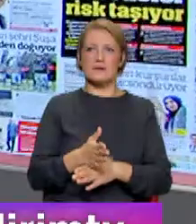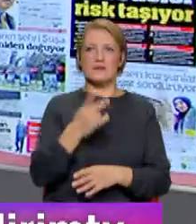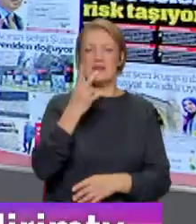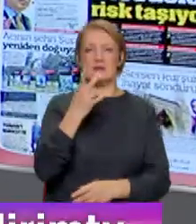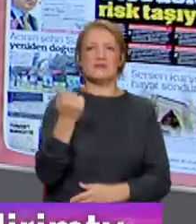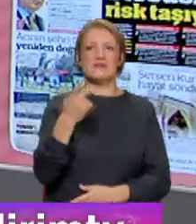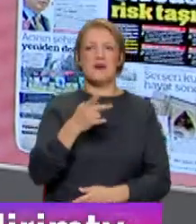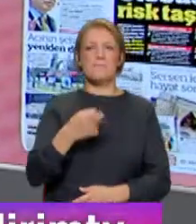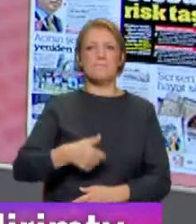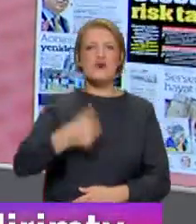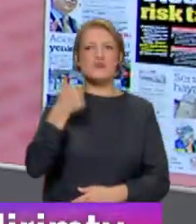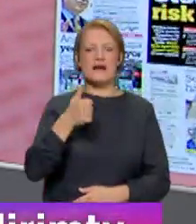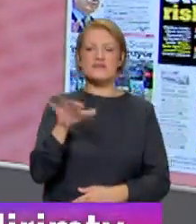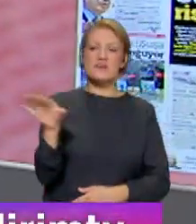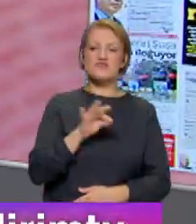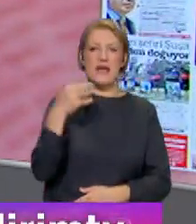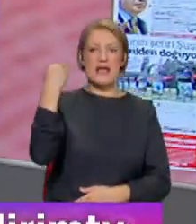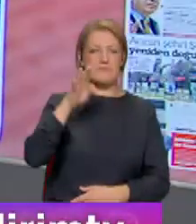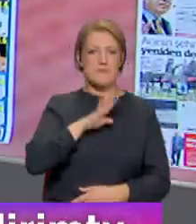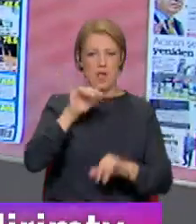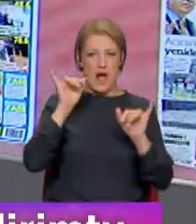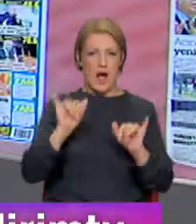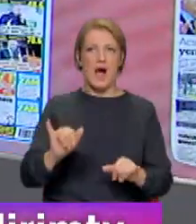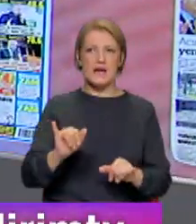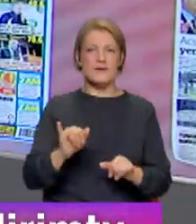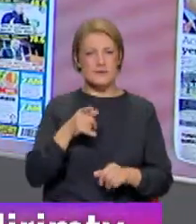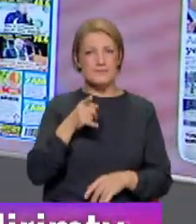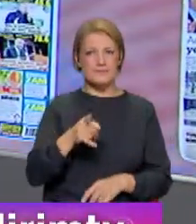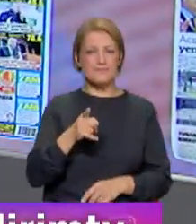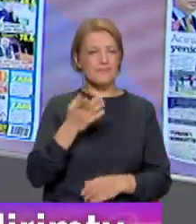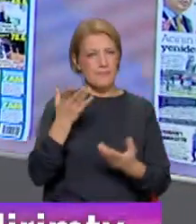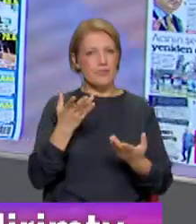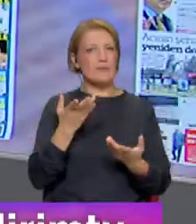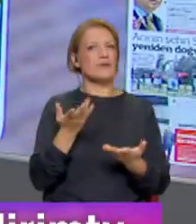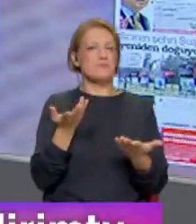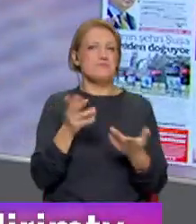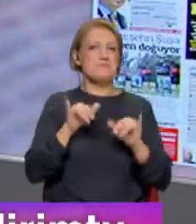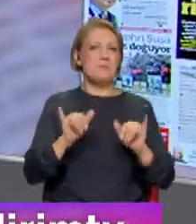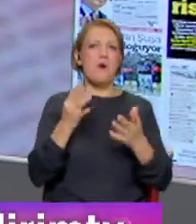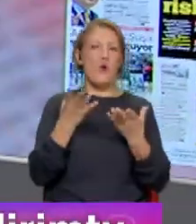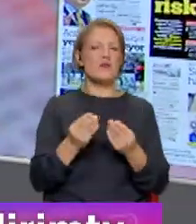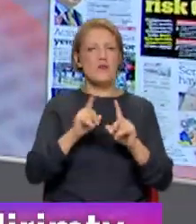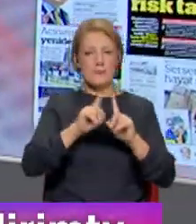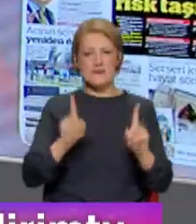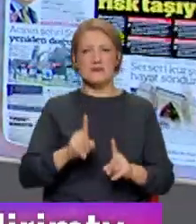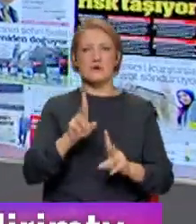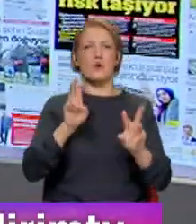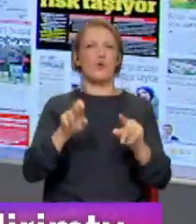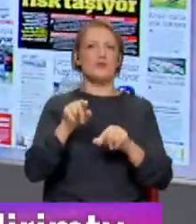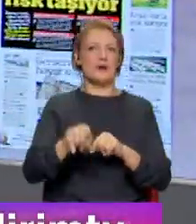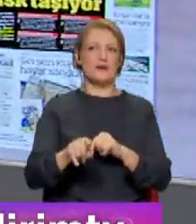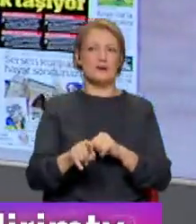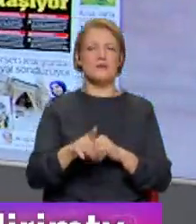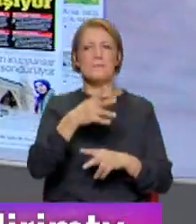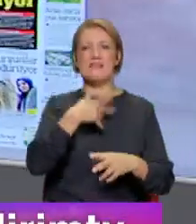iki kez başkan seçilen Ekrem İmamoğlu acaba aynı performansı yeniden sergileyecek mi gibi mevzular ve konularda